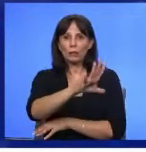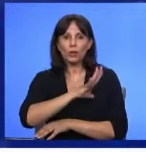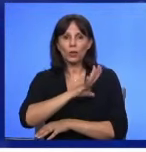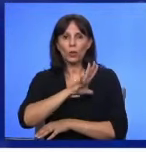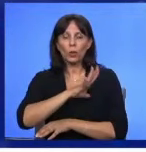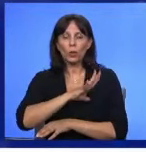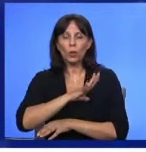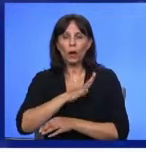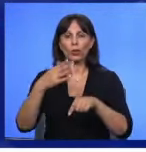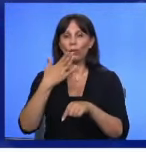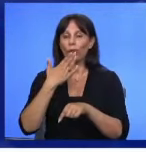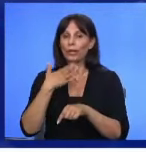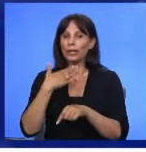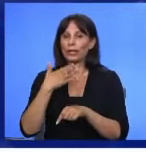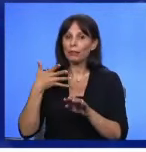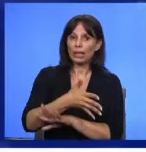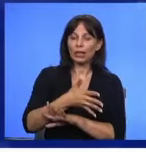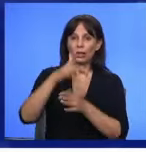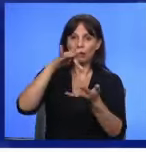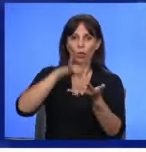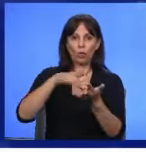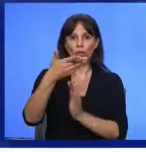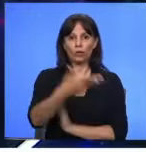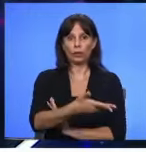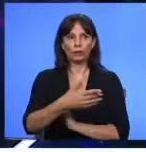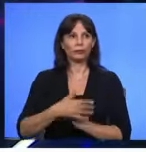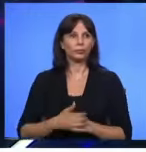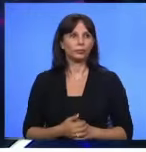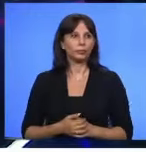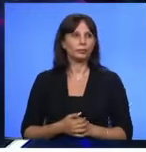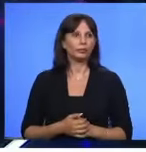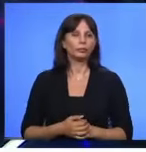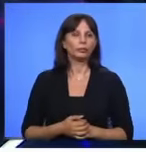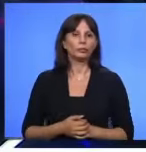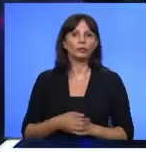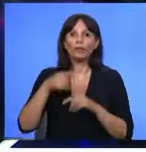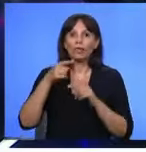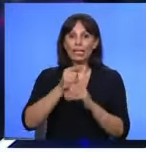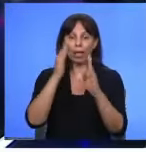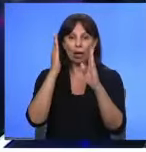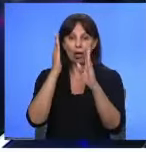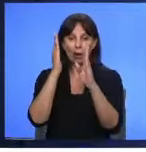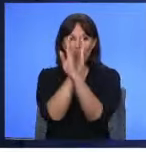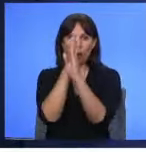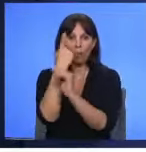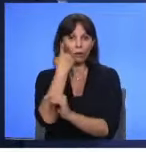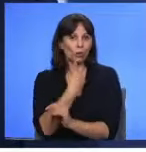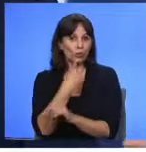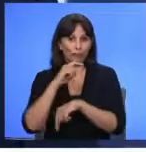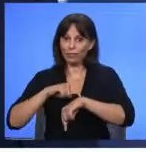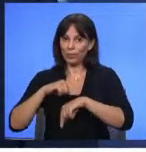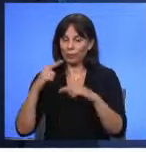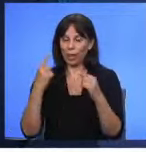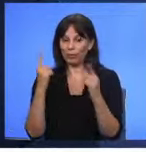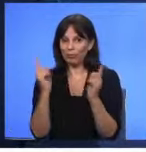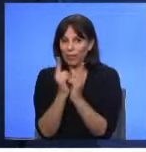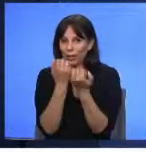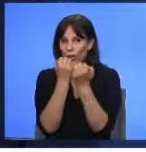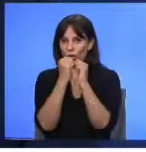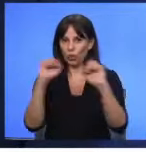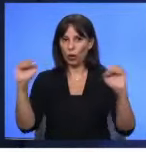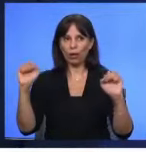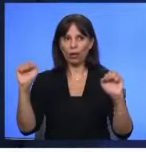לישראלים להיכנס לשטחי. מעבר לזה שזה אגב פעם שלישית מחבל מורשע שרק לפני זמן קצר הוא שוחרר. זה בלתי נתפס.